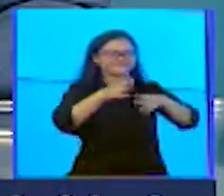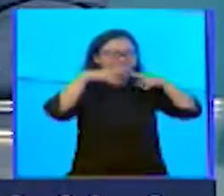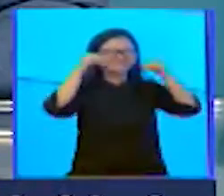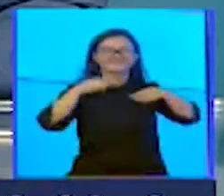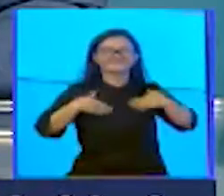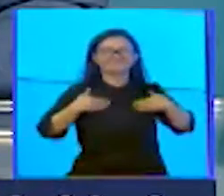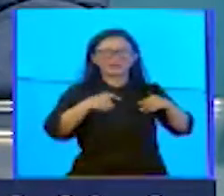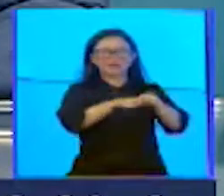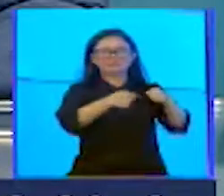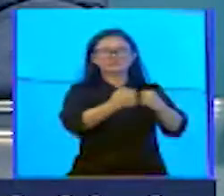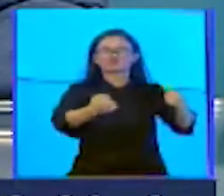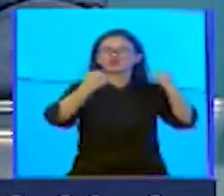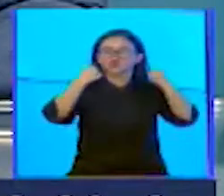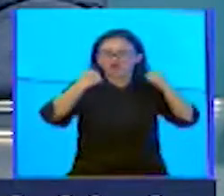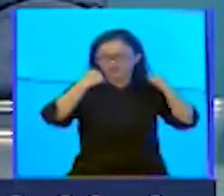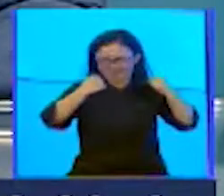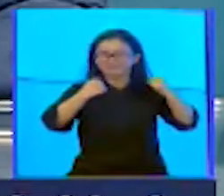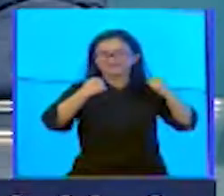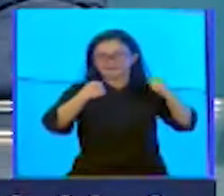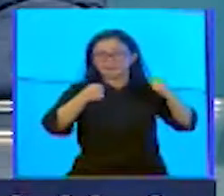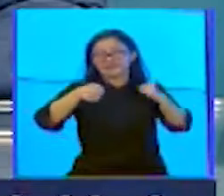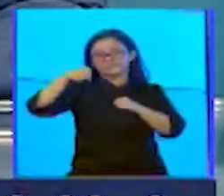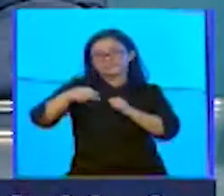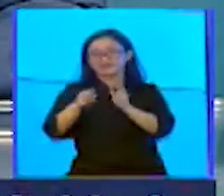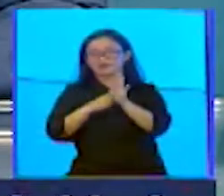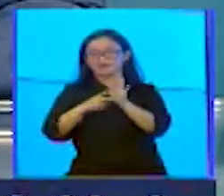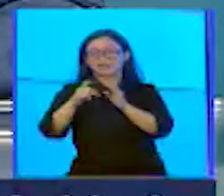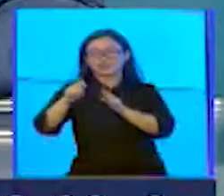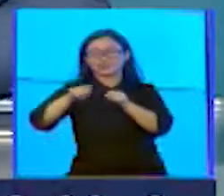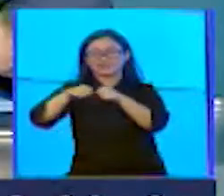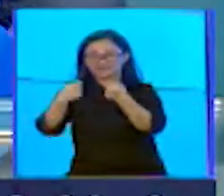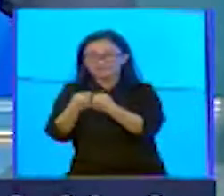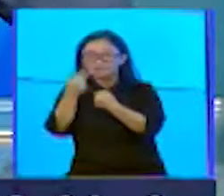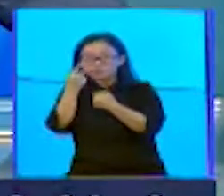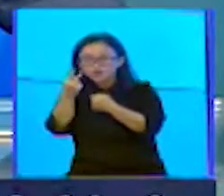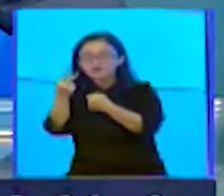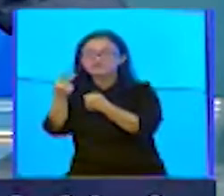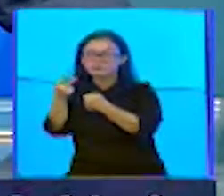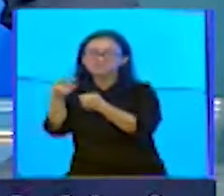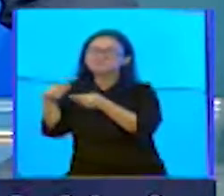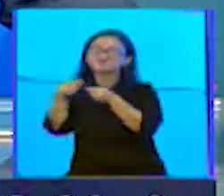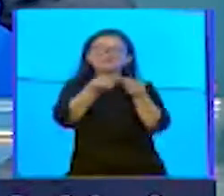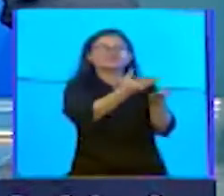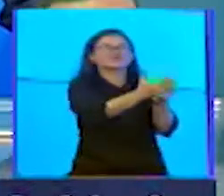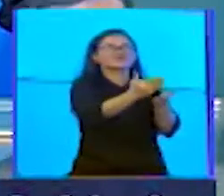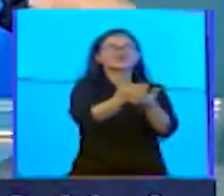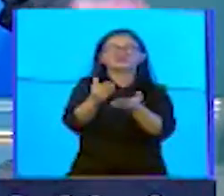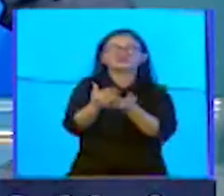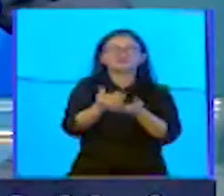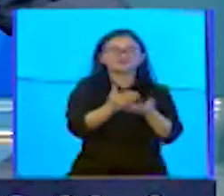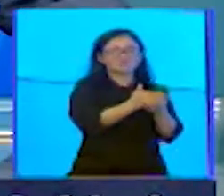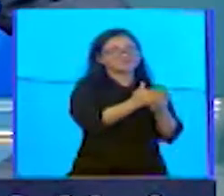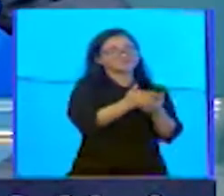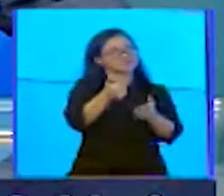yang masih berjuang melawan virus COVID-19. Seperti yang dilakukan tim MNC Peduli, berbagi kepada tenaga medis bisa